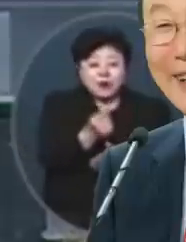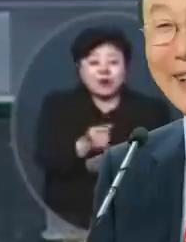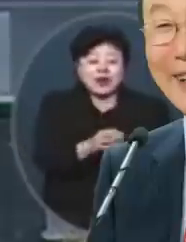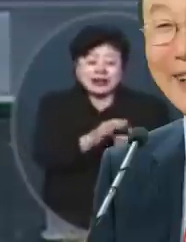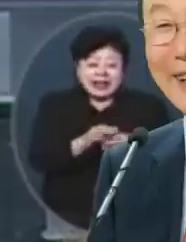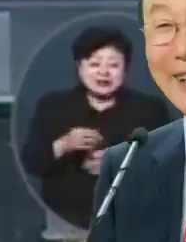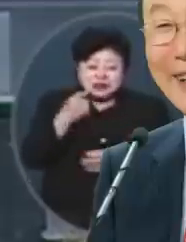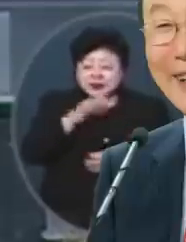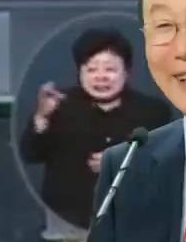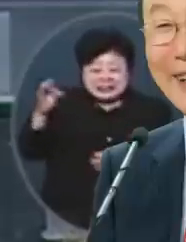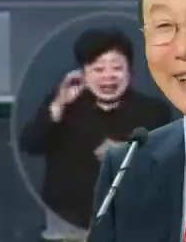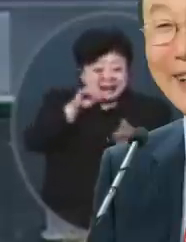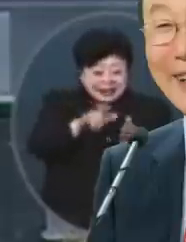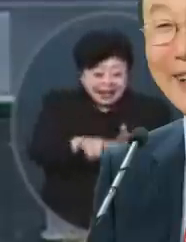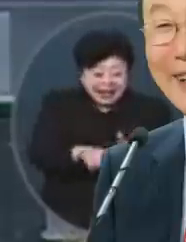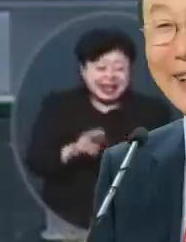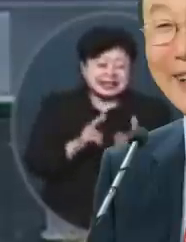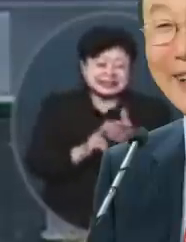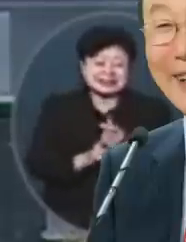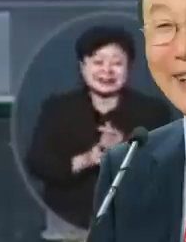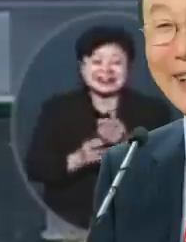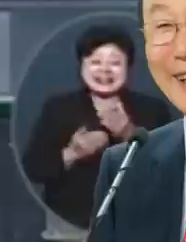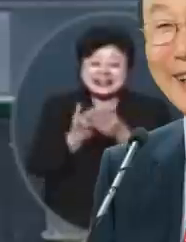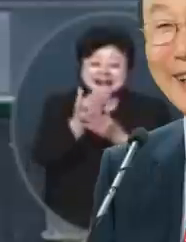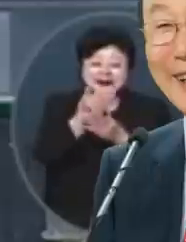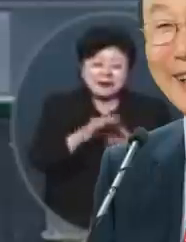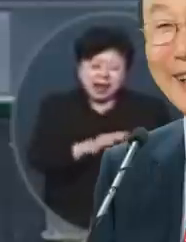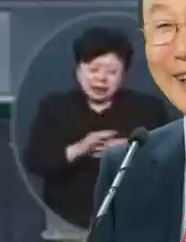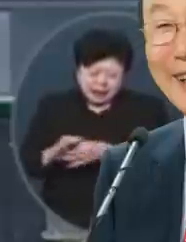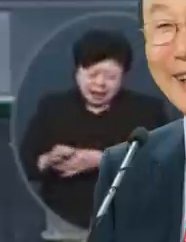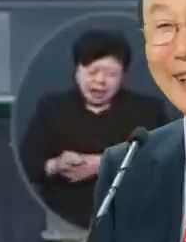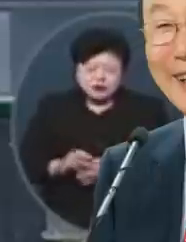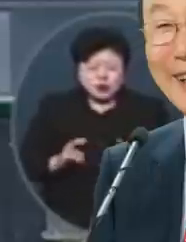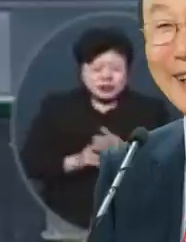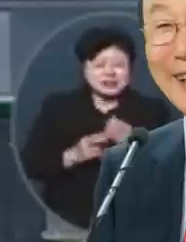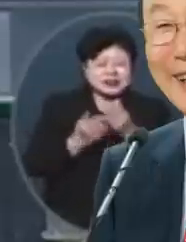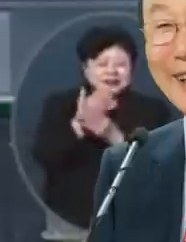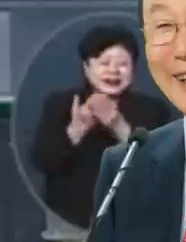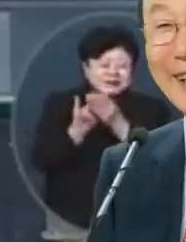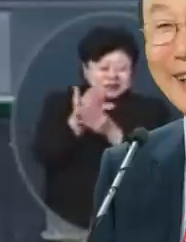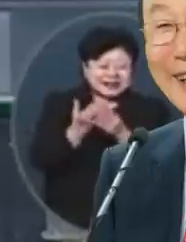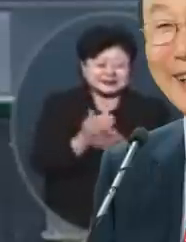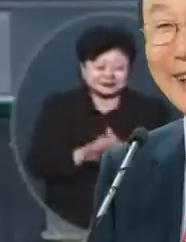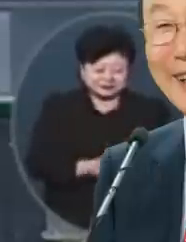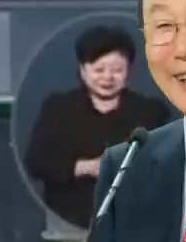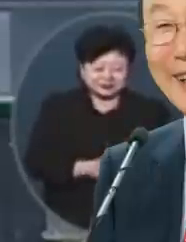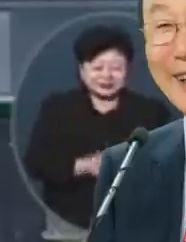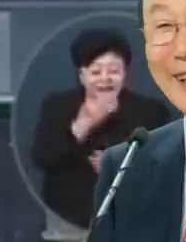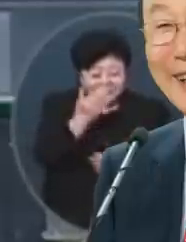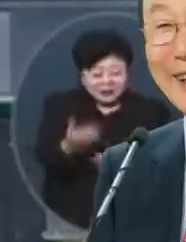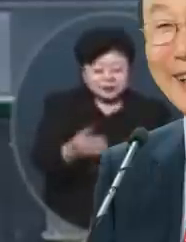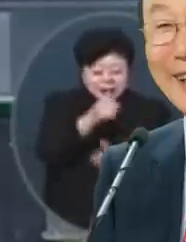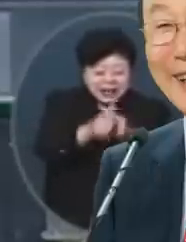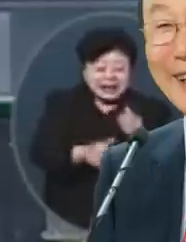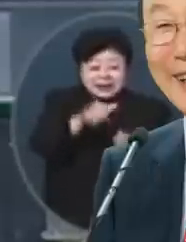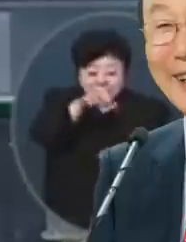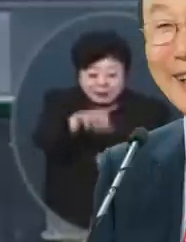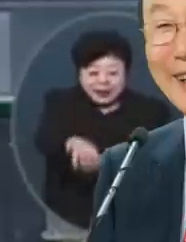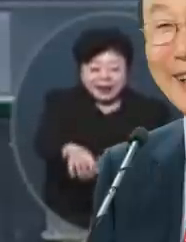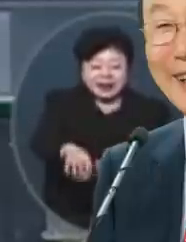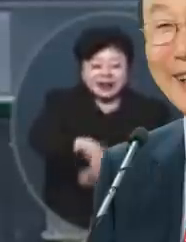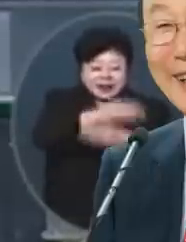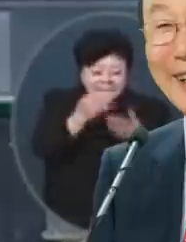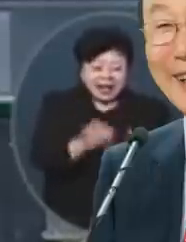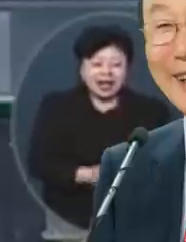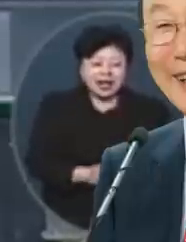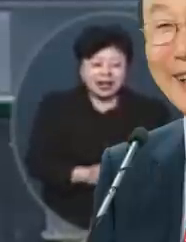계속 입으로 시인하면 기적이 연줄 연줄 따라 일어나는 것입니다. 여러분, 하나님 앞에 다